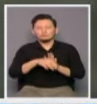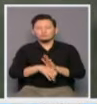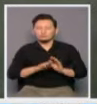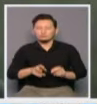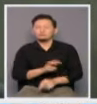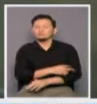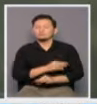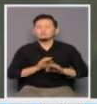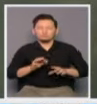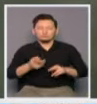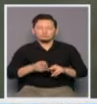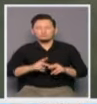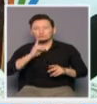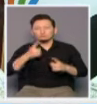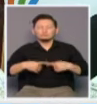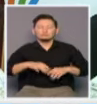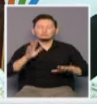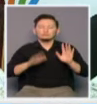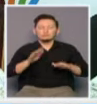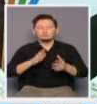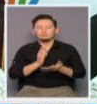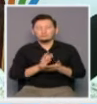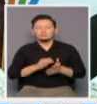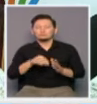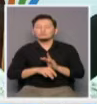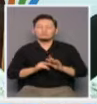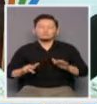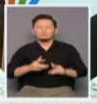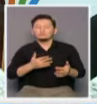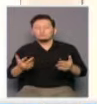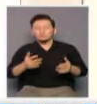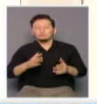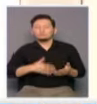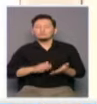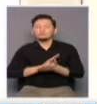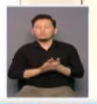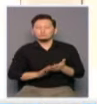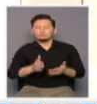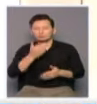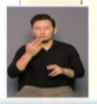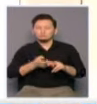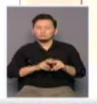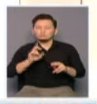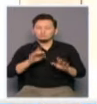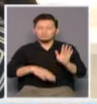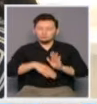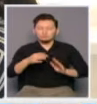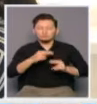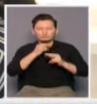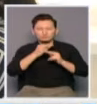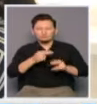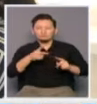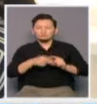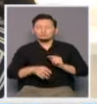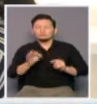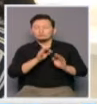врачи говорят о том, что молодые родители халатно относятся к этому обряду, не соблюдая правила гигиены. Было бы лучше, если родители внимательнее